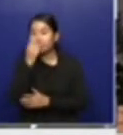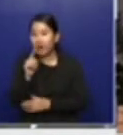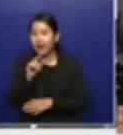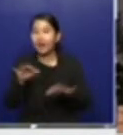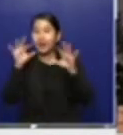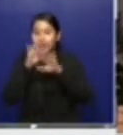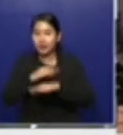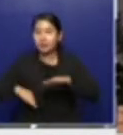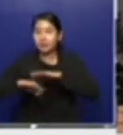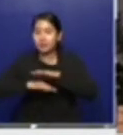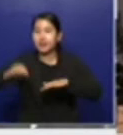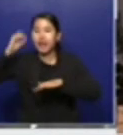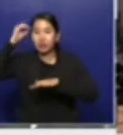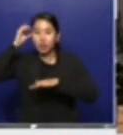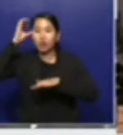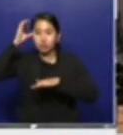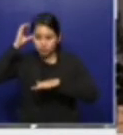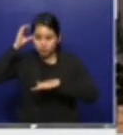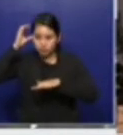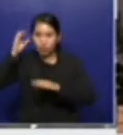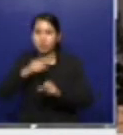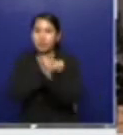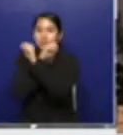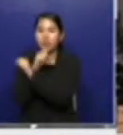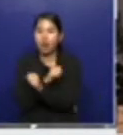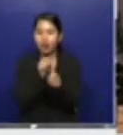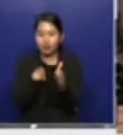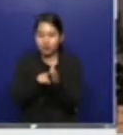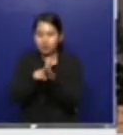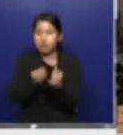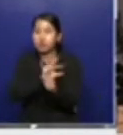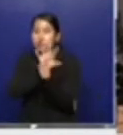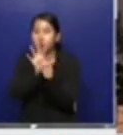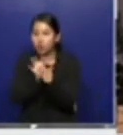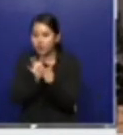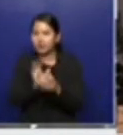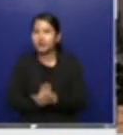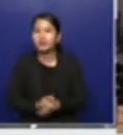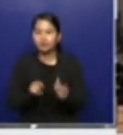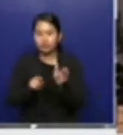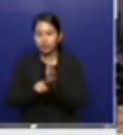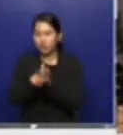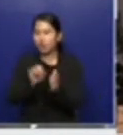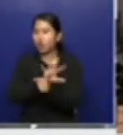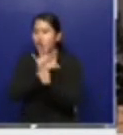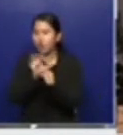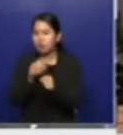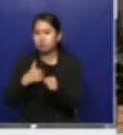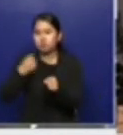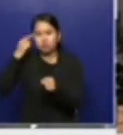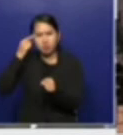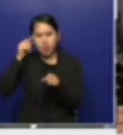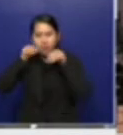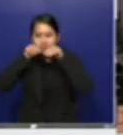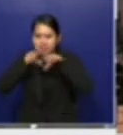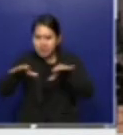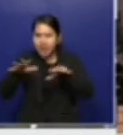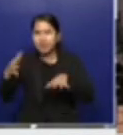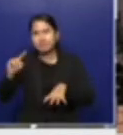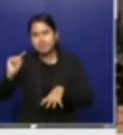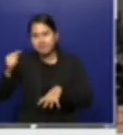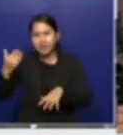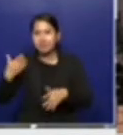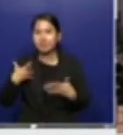ขาในการสู้กับโควิดณวันนี้และโควิด19เราไม่รู้จะมาเมื่อไหร่ก็เป็นกำลังใจว่าเ